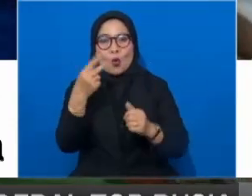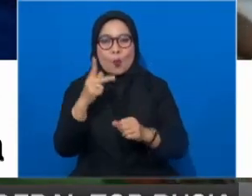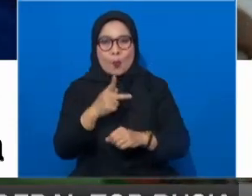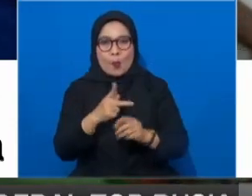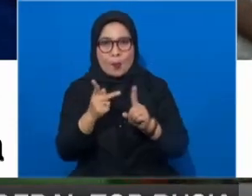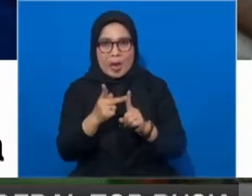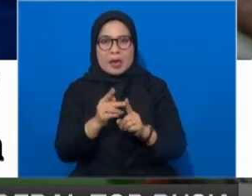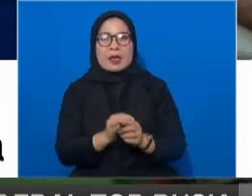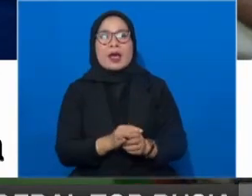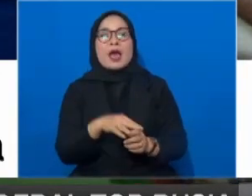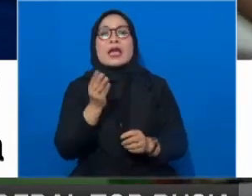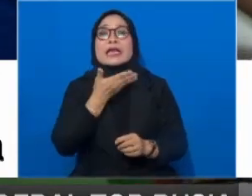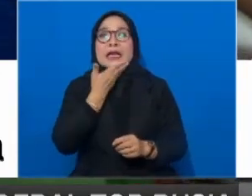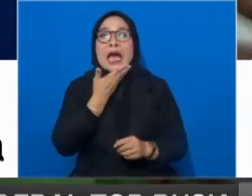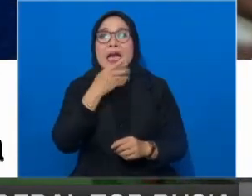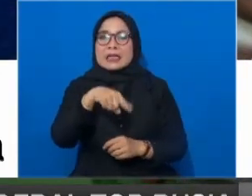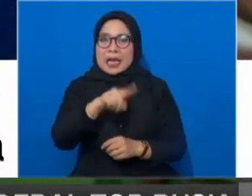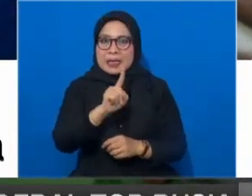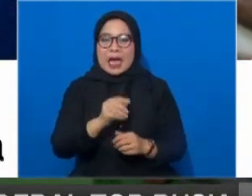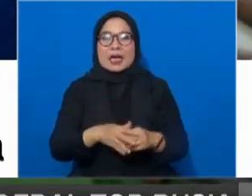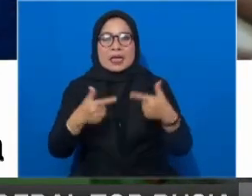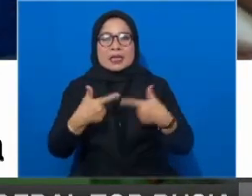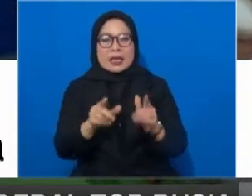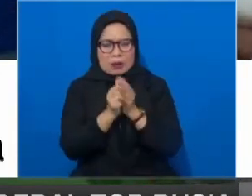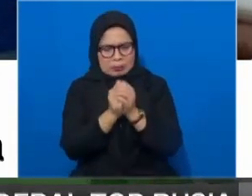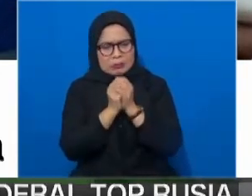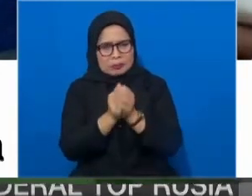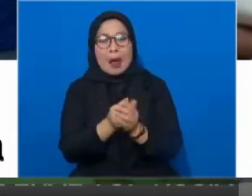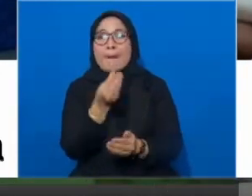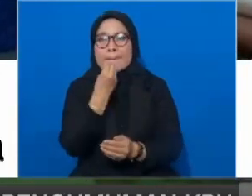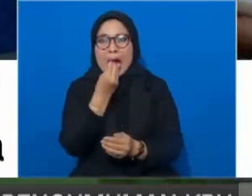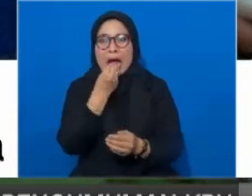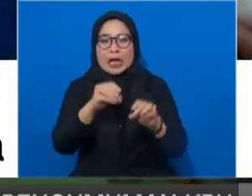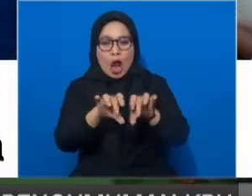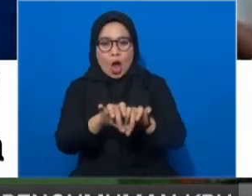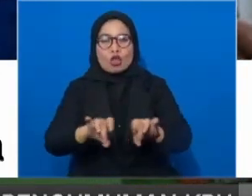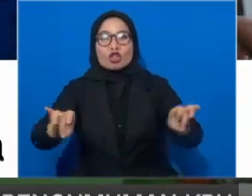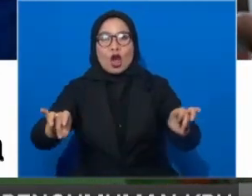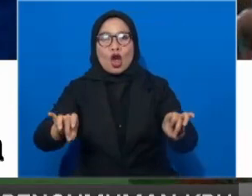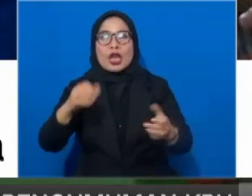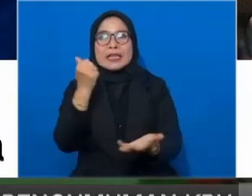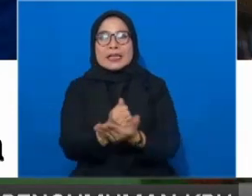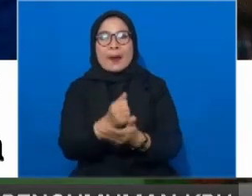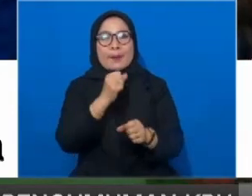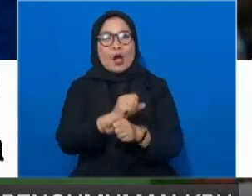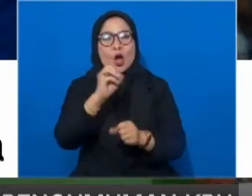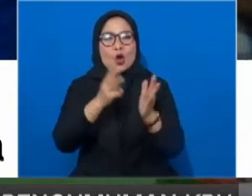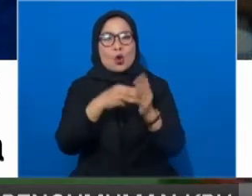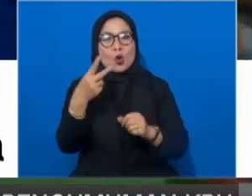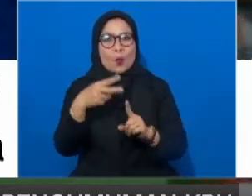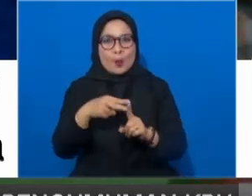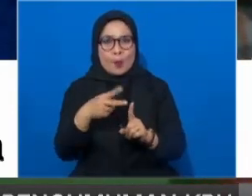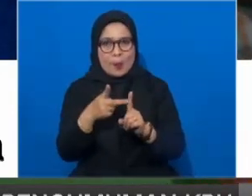sederhana saja. Kalau yang sembahyang-sembahyang, setelah selesai kemudian menyantap lontong Cap Gomeh bersama-sama. Hiburannya ada barongsai tadi ya,